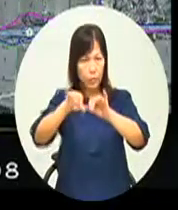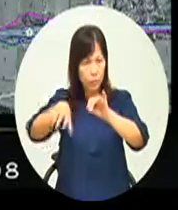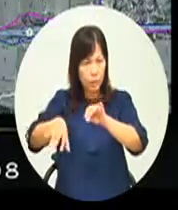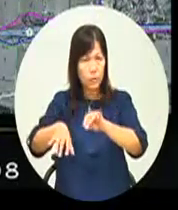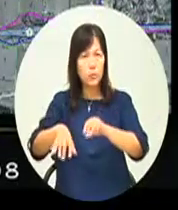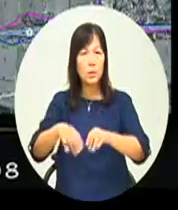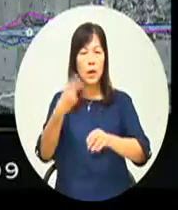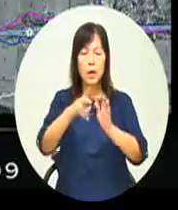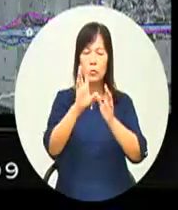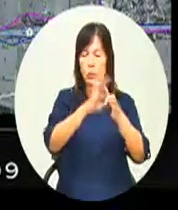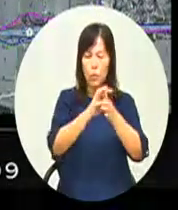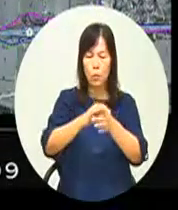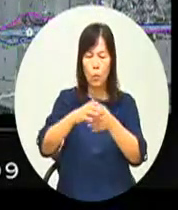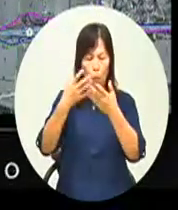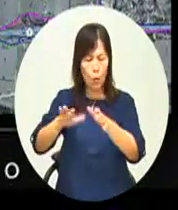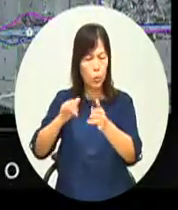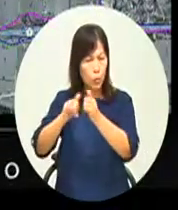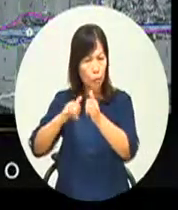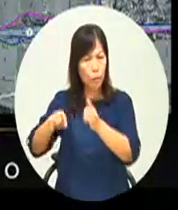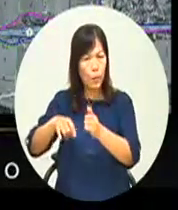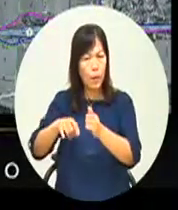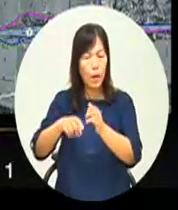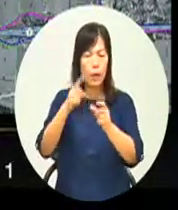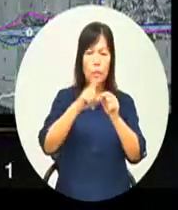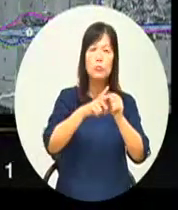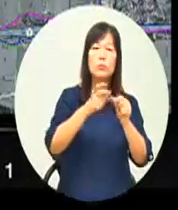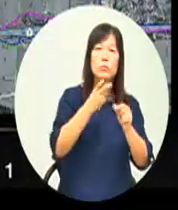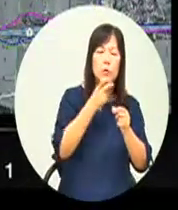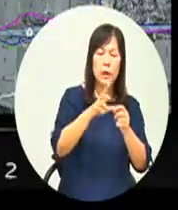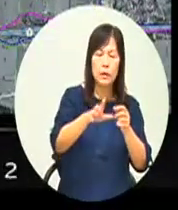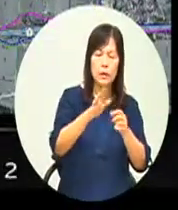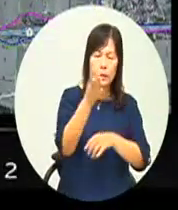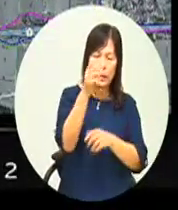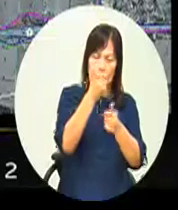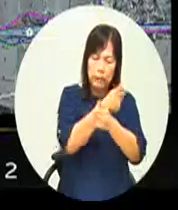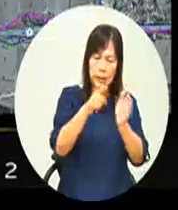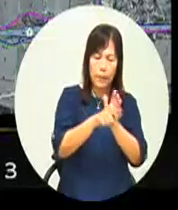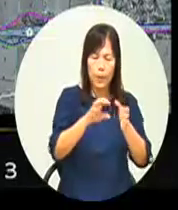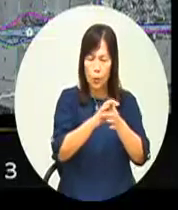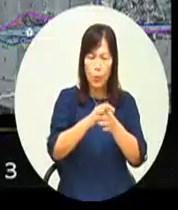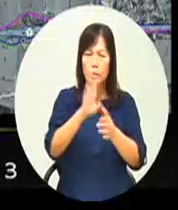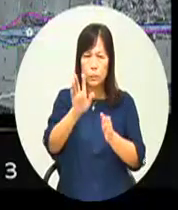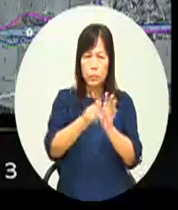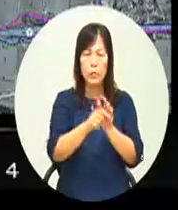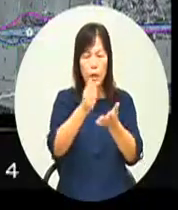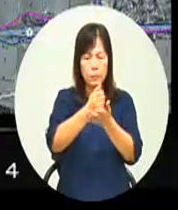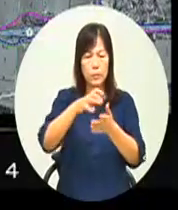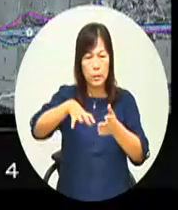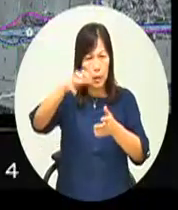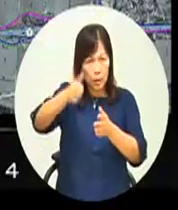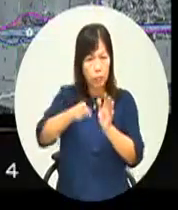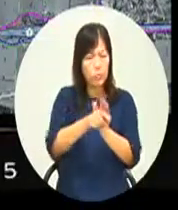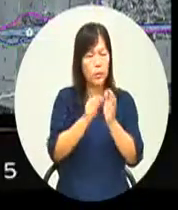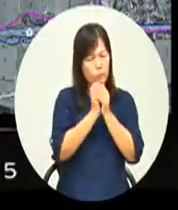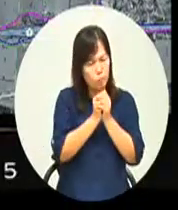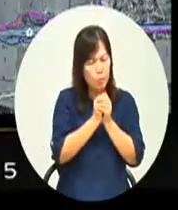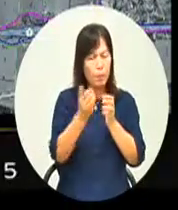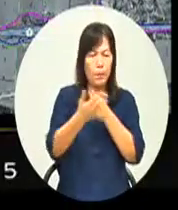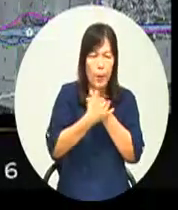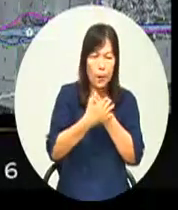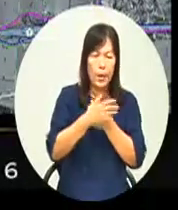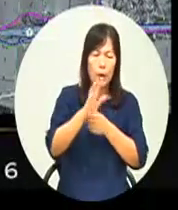的乡亲，也包括中央的民意代表一直在关心、哦、所以这部分真的是要拜托局长，因为刚刚我提的一个计